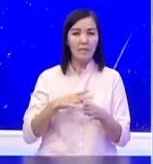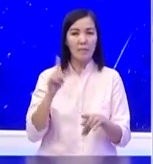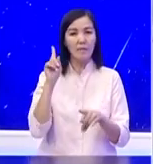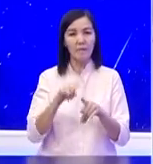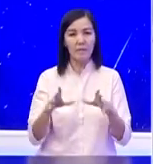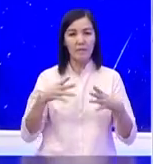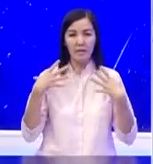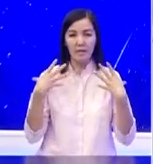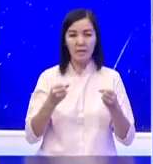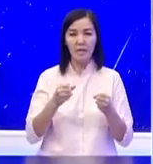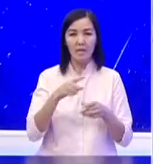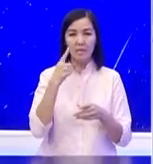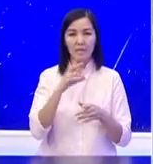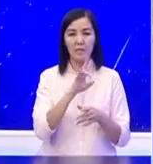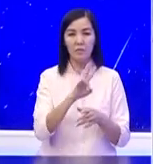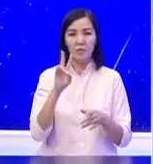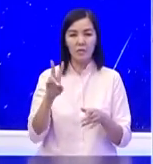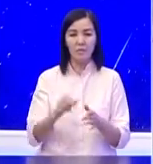выздоровления», отметил Нурсултан Назарбаев.